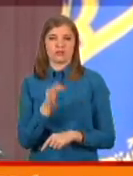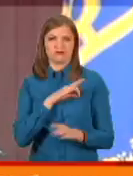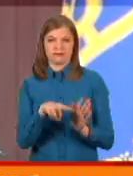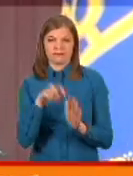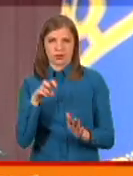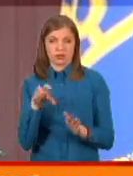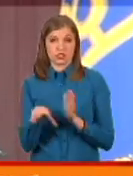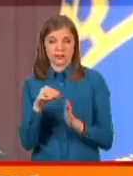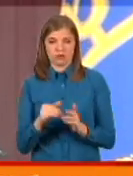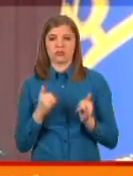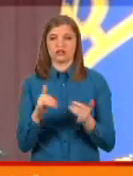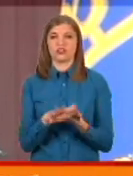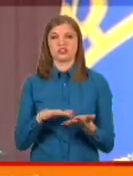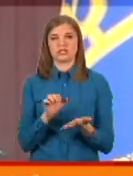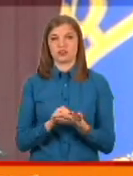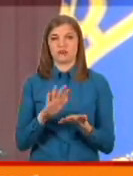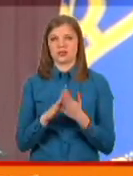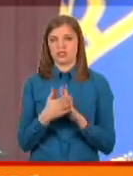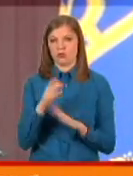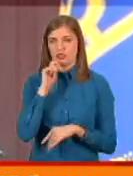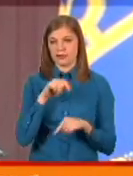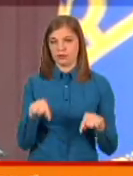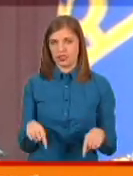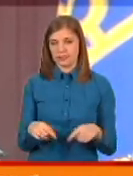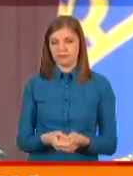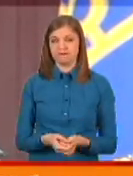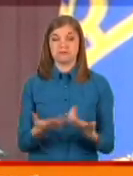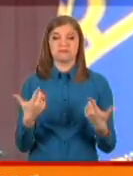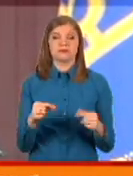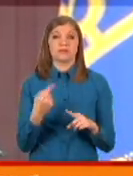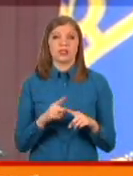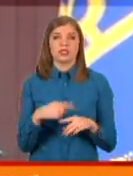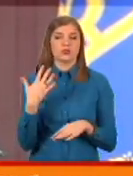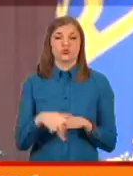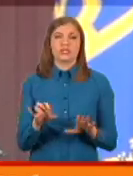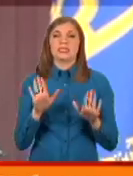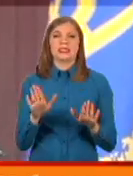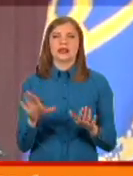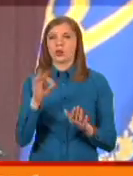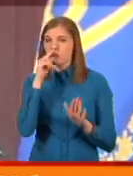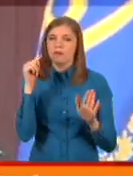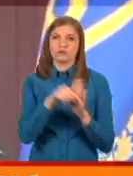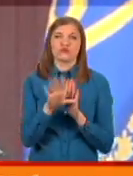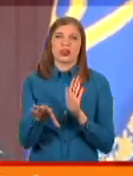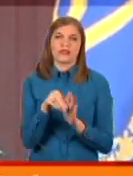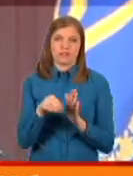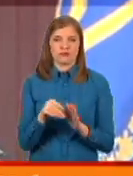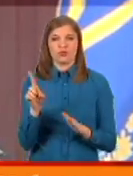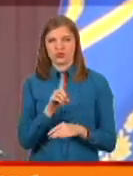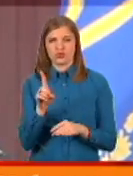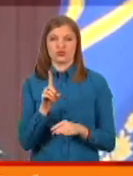вибори для дестабілізації ситуації в Україні. Йдеться вже не тільки про втручання в вибори для того,